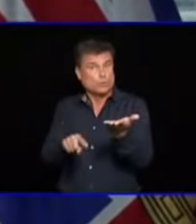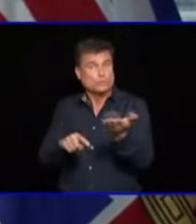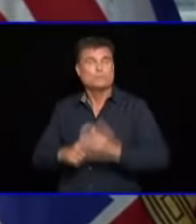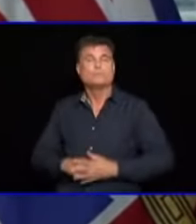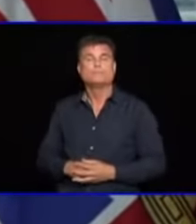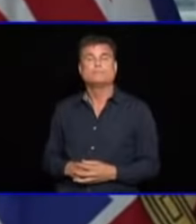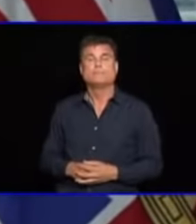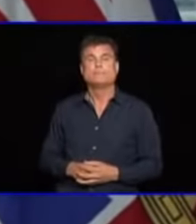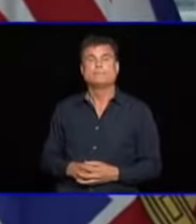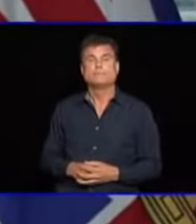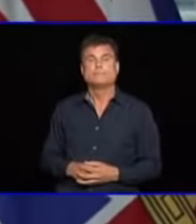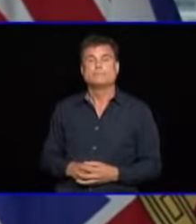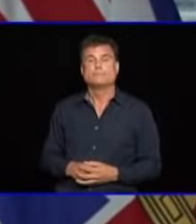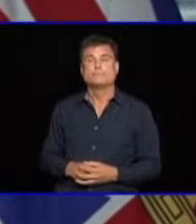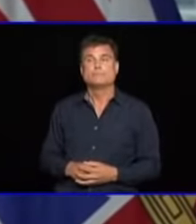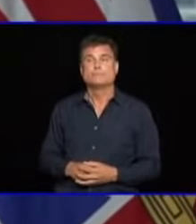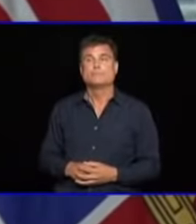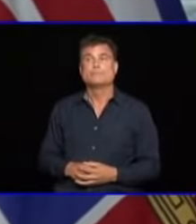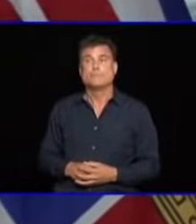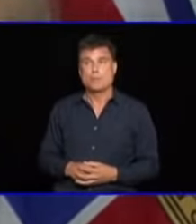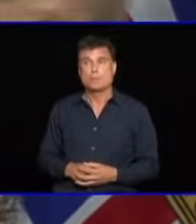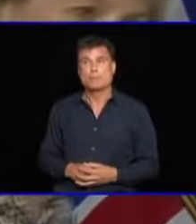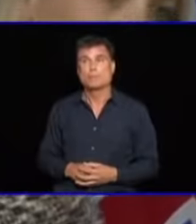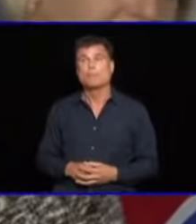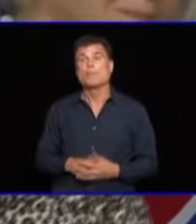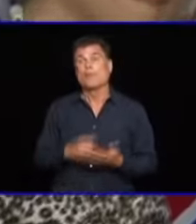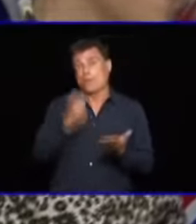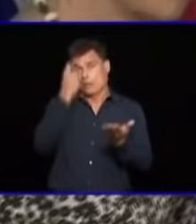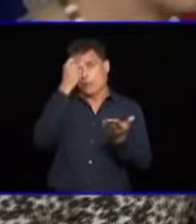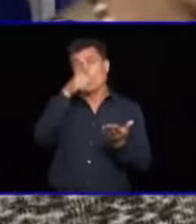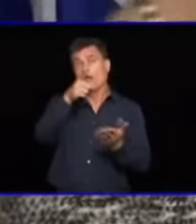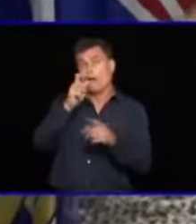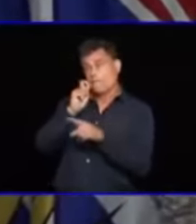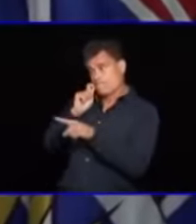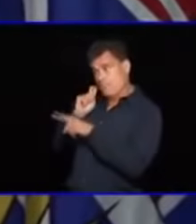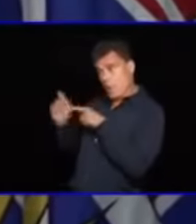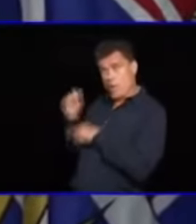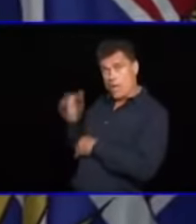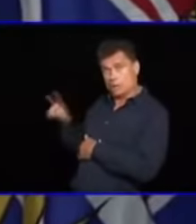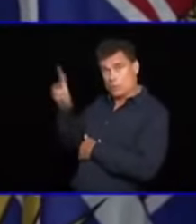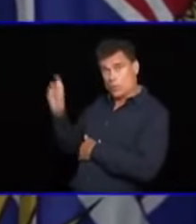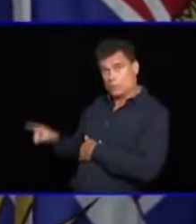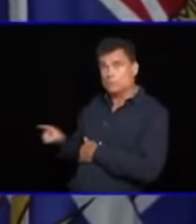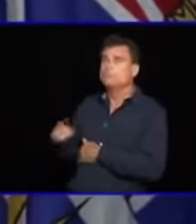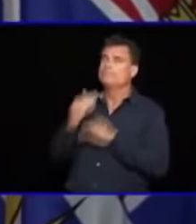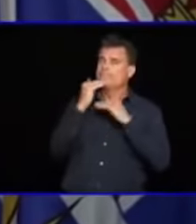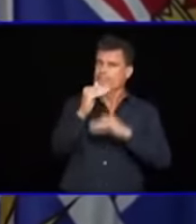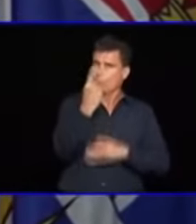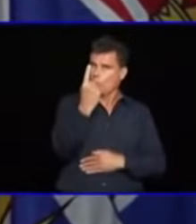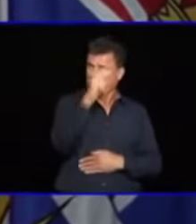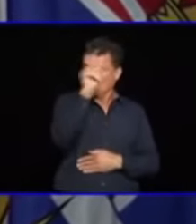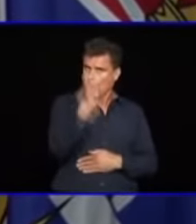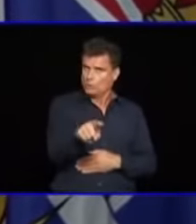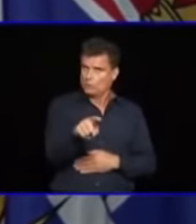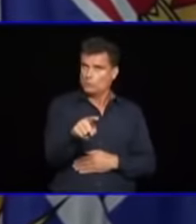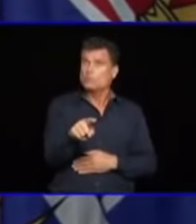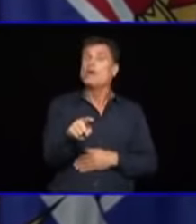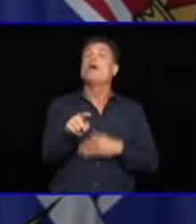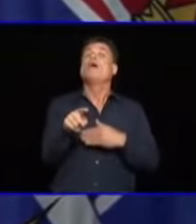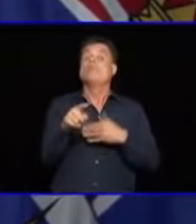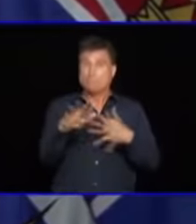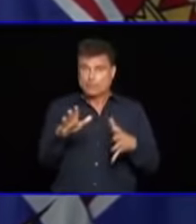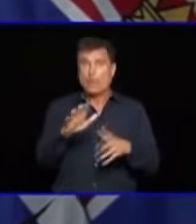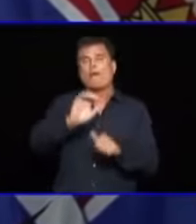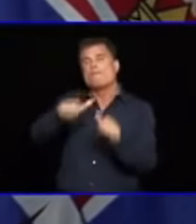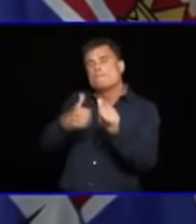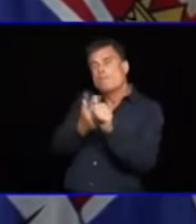your questions. Thank you, Minister. And as a reminder to the media, please press star 1 to line up for questions if you haven't already done so. We